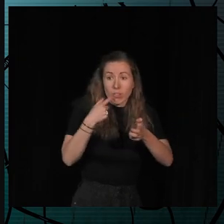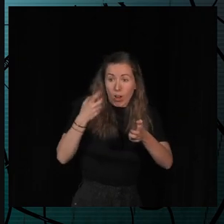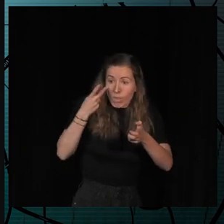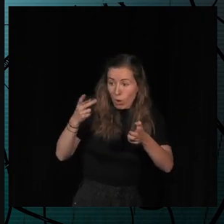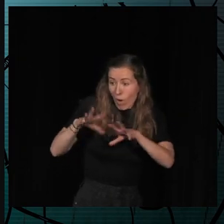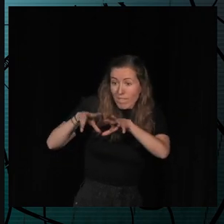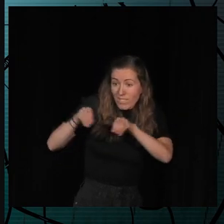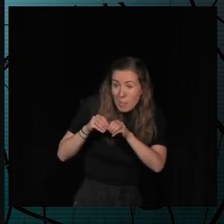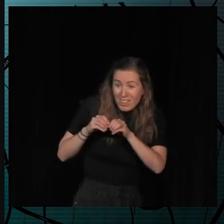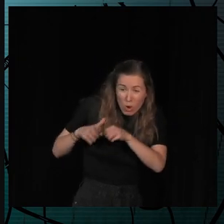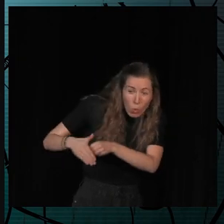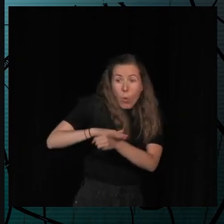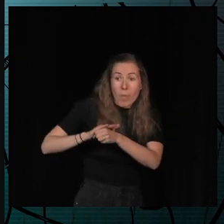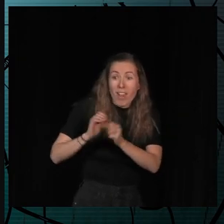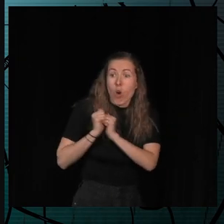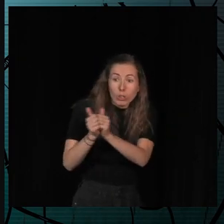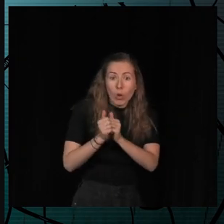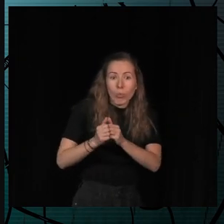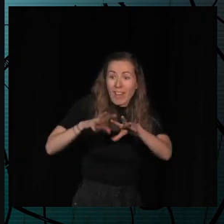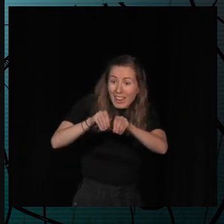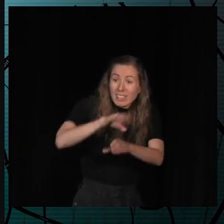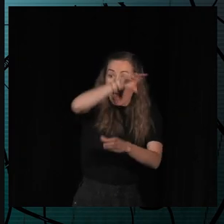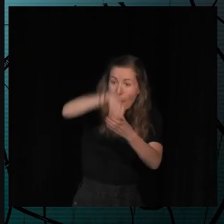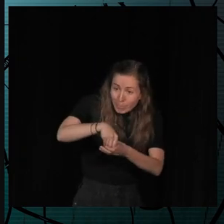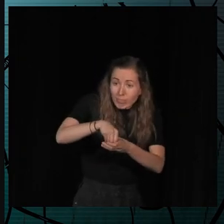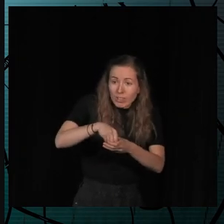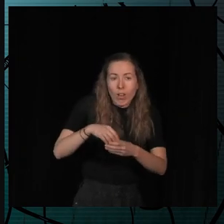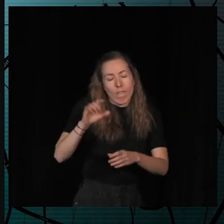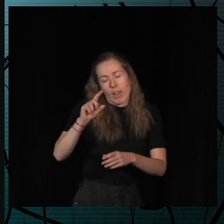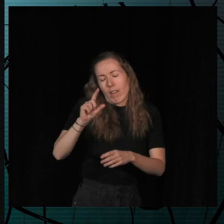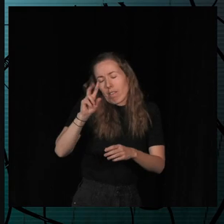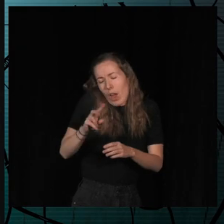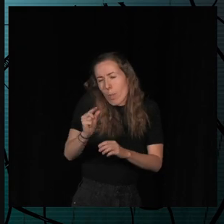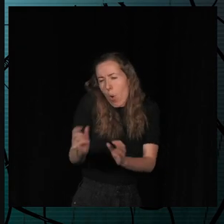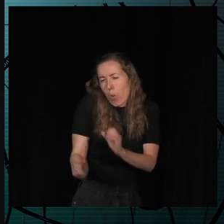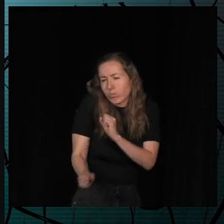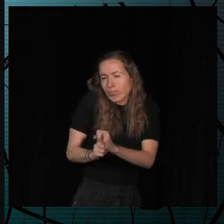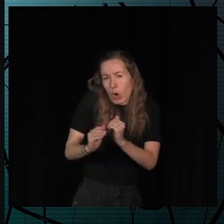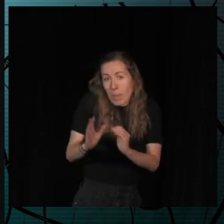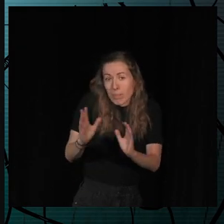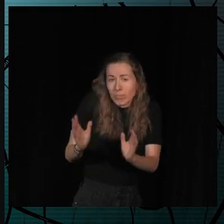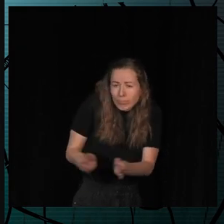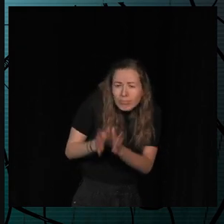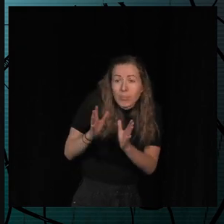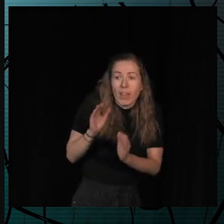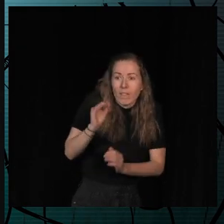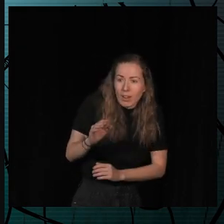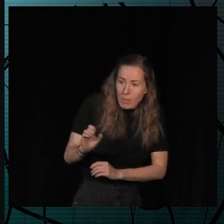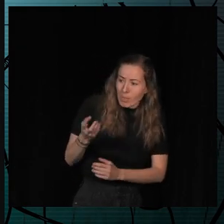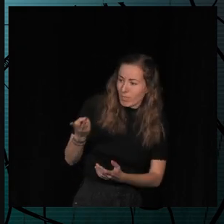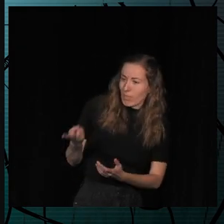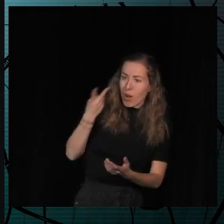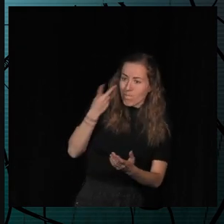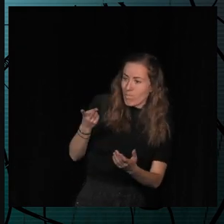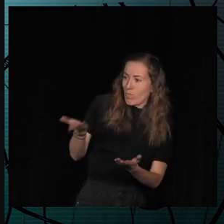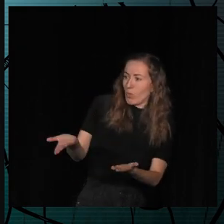entières pouvaient jouer ensemble dans la même guilde donc bon c'est un peu exceptionnel mais c'est vrai que c'est une manière de montrer que